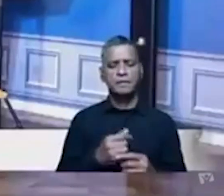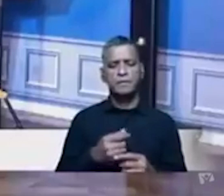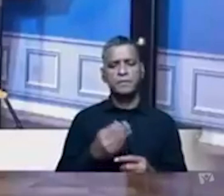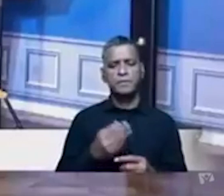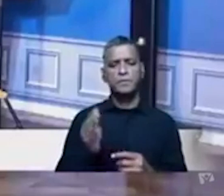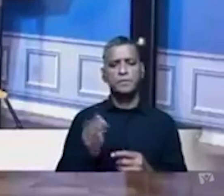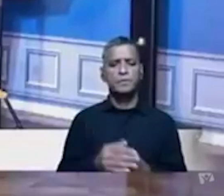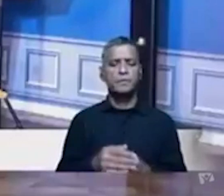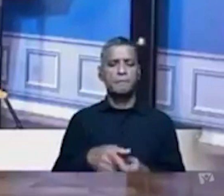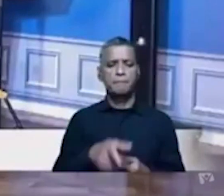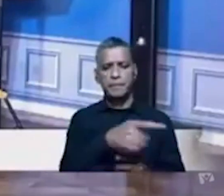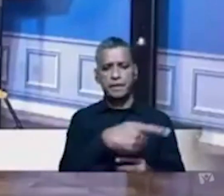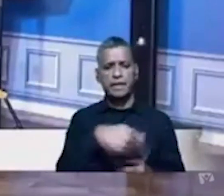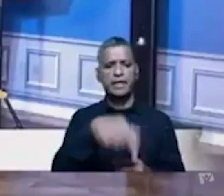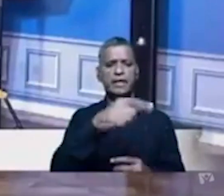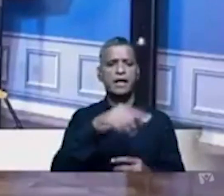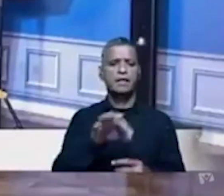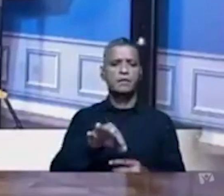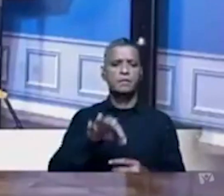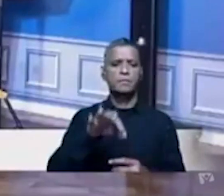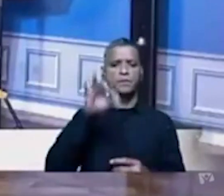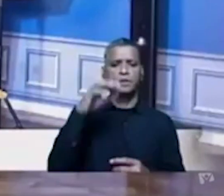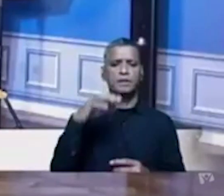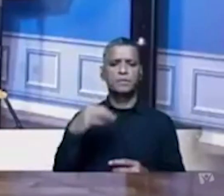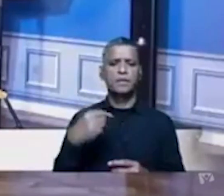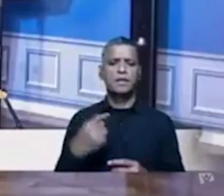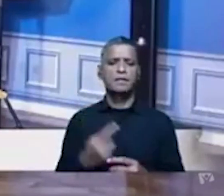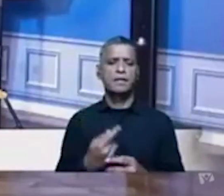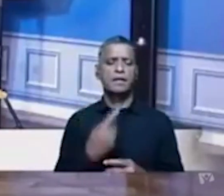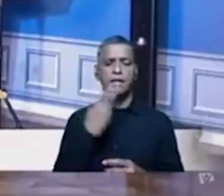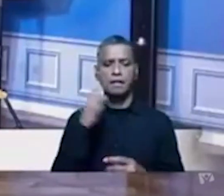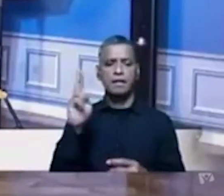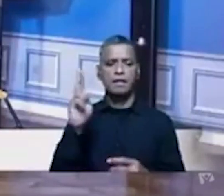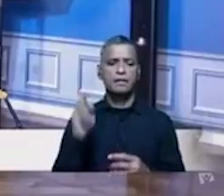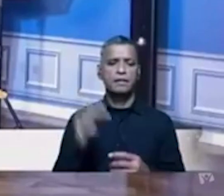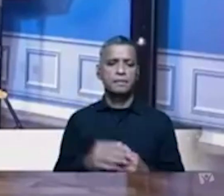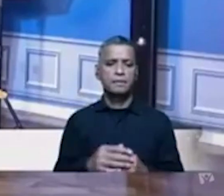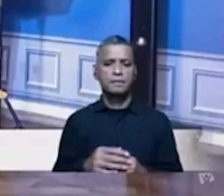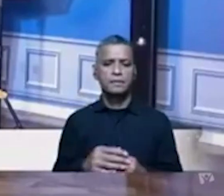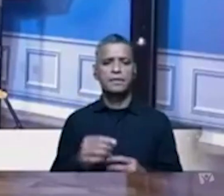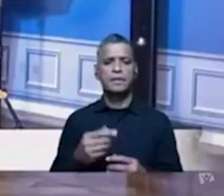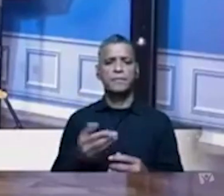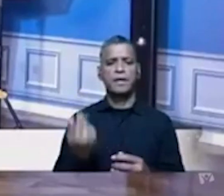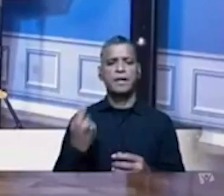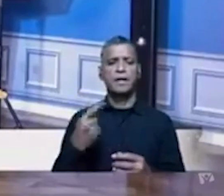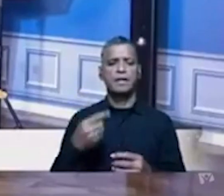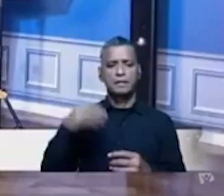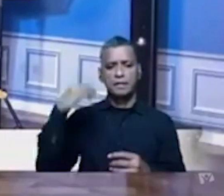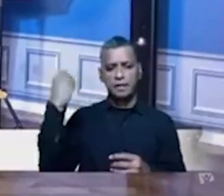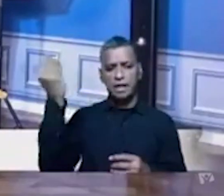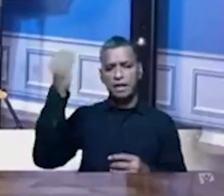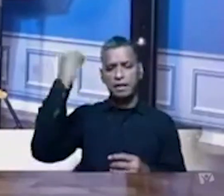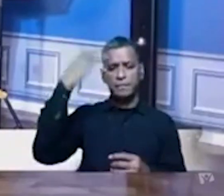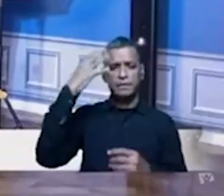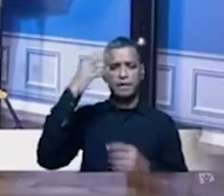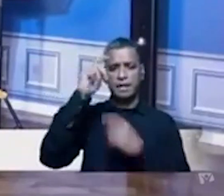menuntun, mereka percaya, dan hidup kita Tuhan